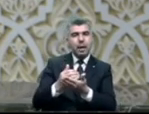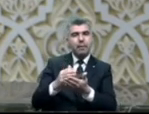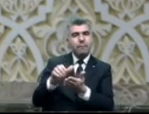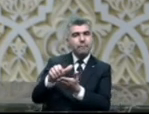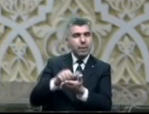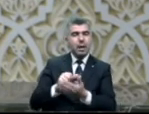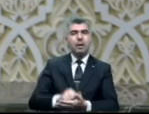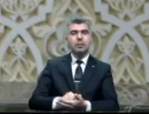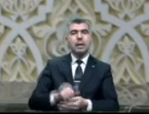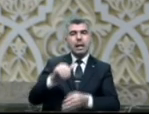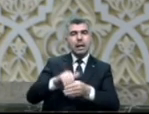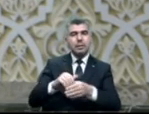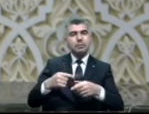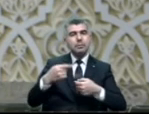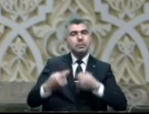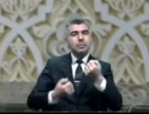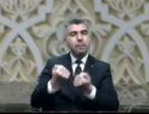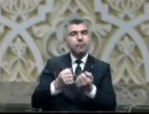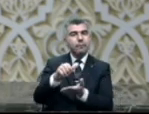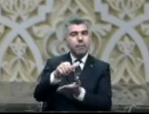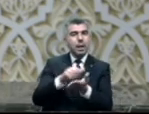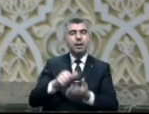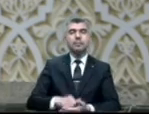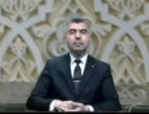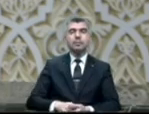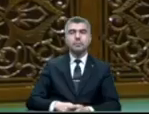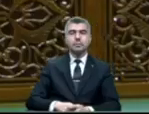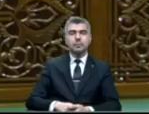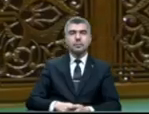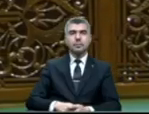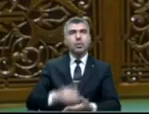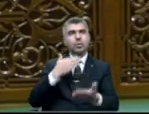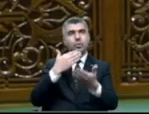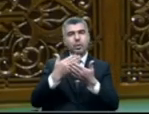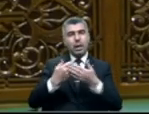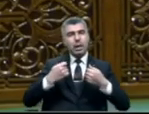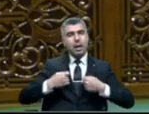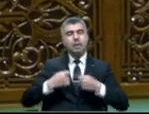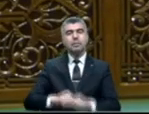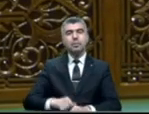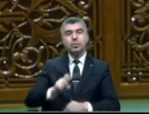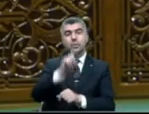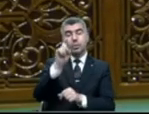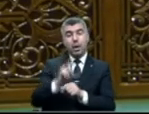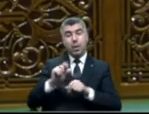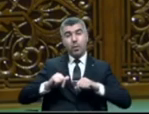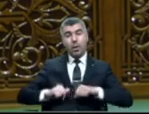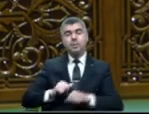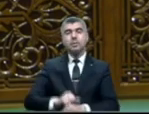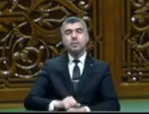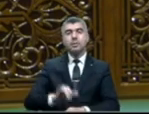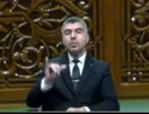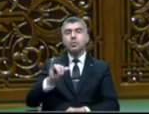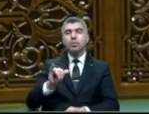السادة المستشارين من فريق الأصالة والمعاصرة لتقديم السؤال. السي الحبيب بن طالب تفضلوا. شكرا السيد الرئيس، نسألكم السيد الوزير